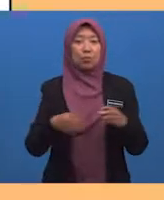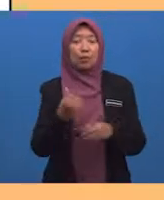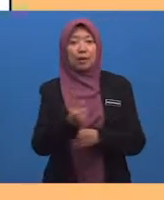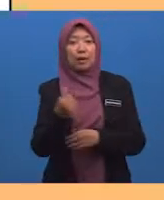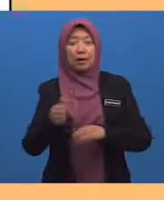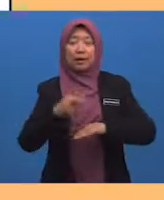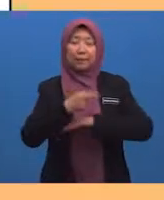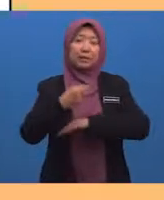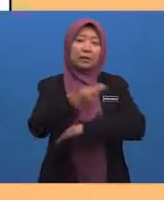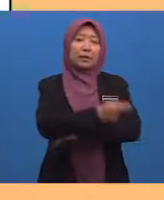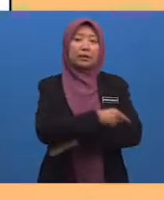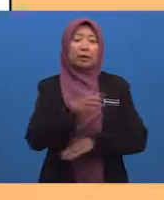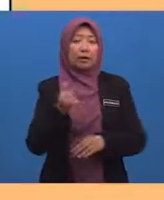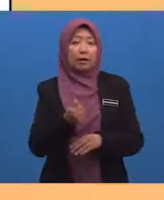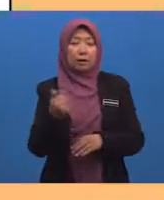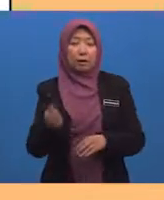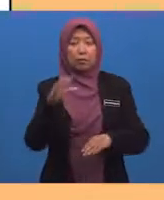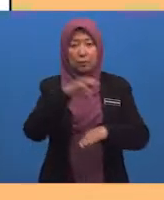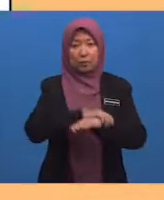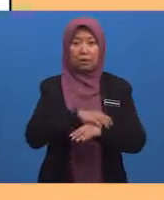dan alat menangkap ikan.